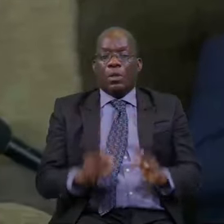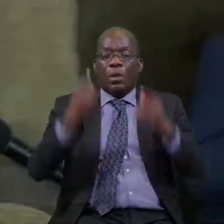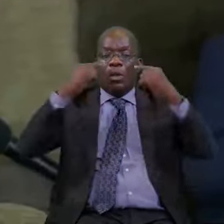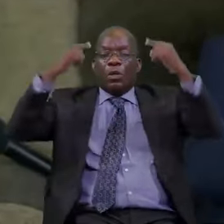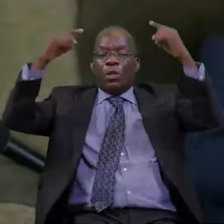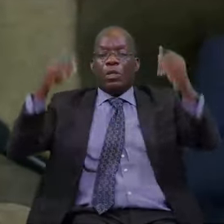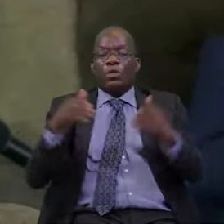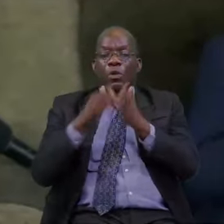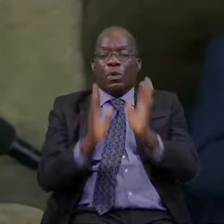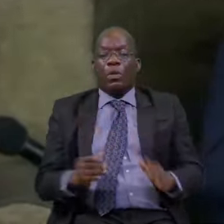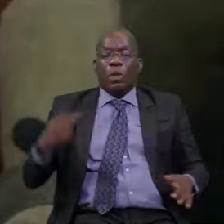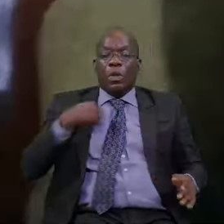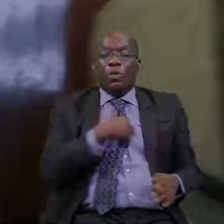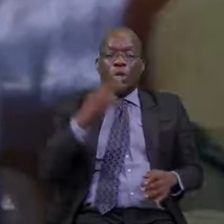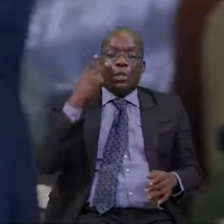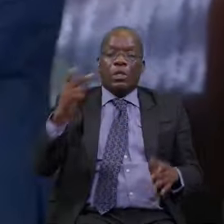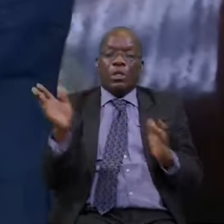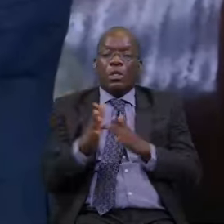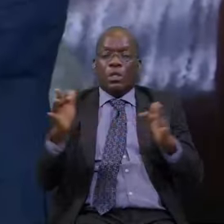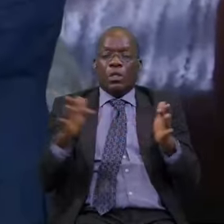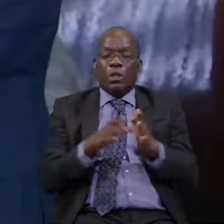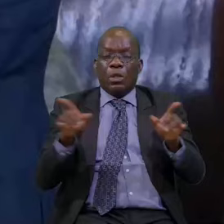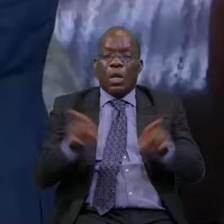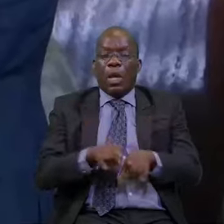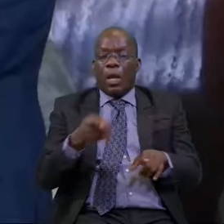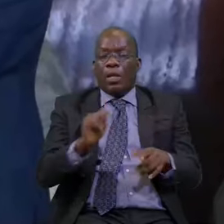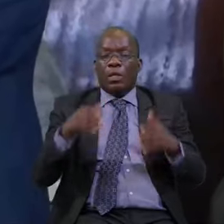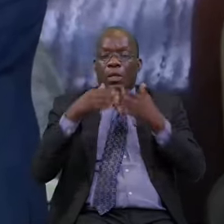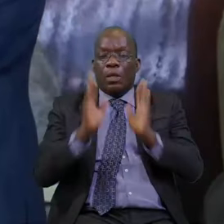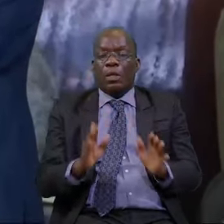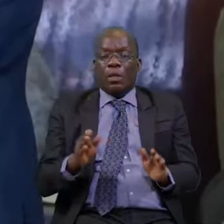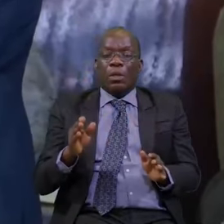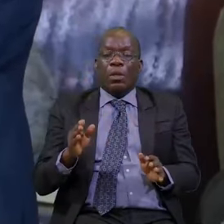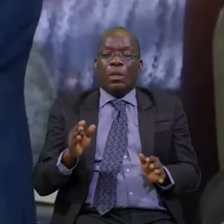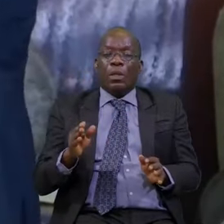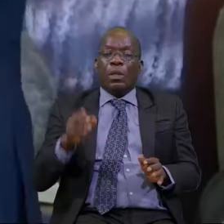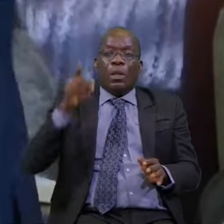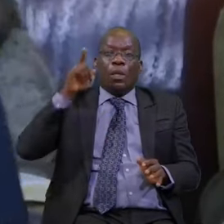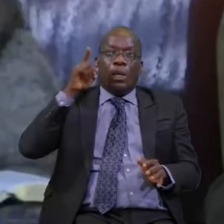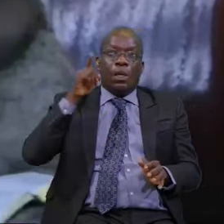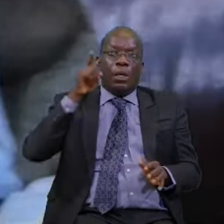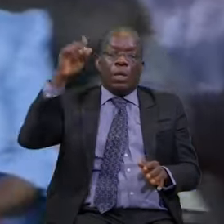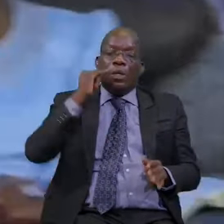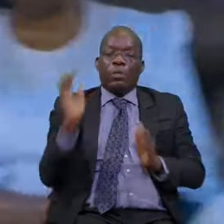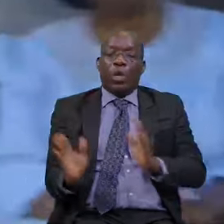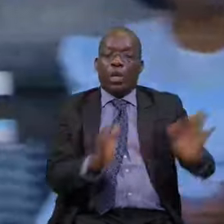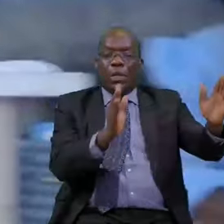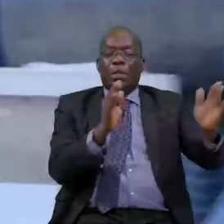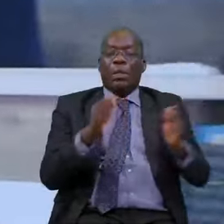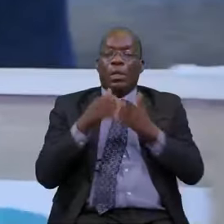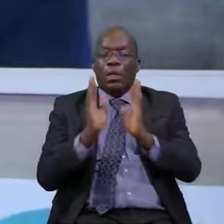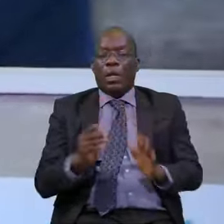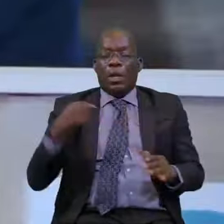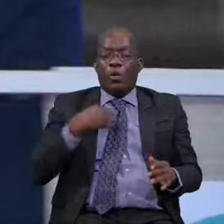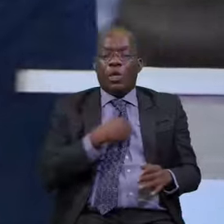le dirigeant couronné de succès, nous voyons Jésus comme dirigeant, c'est un dirigeant stratège,